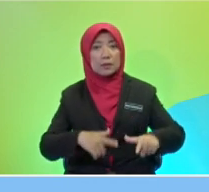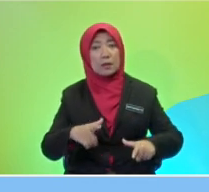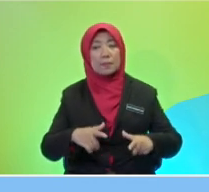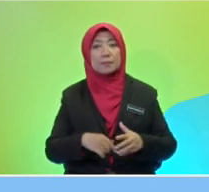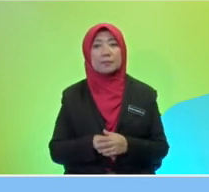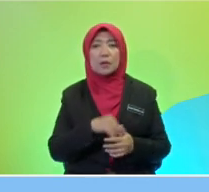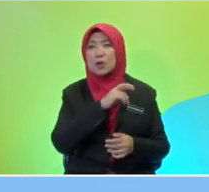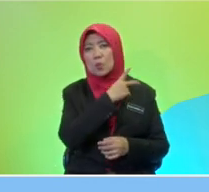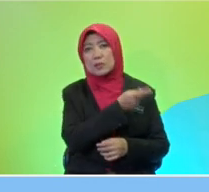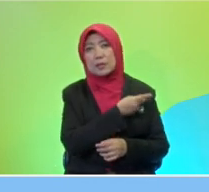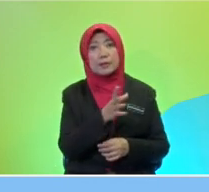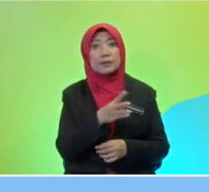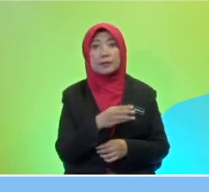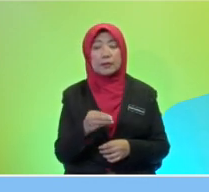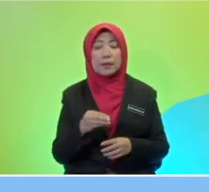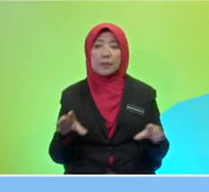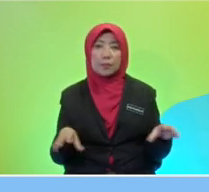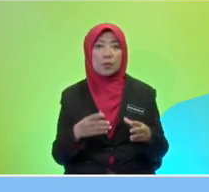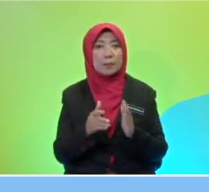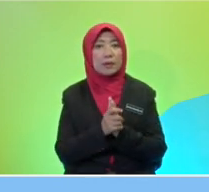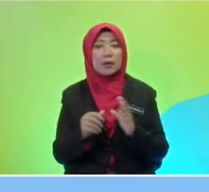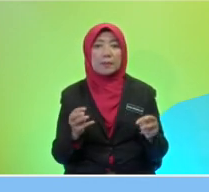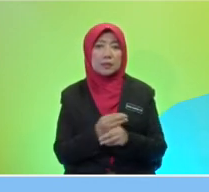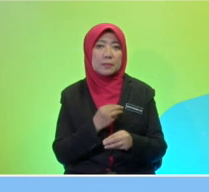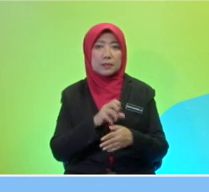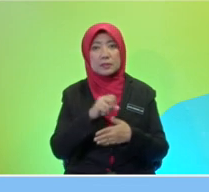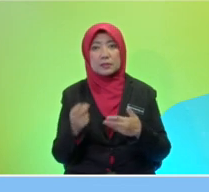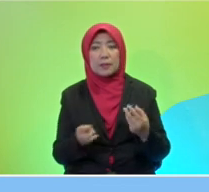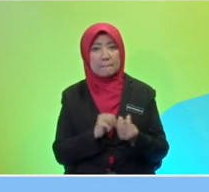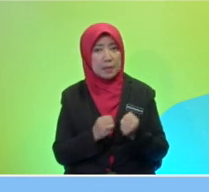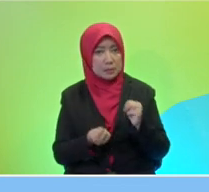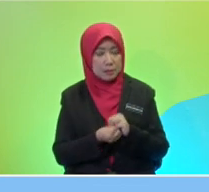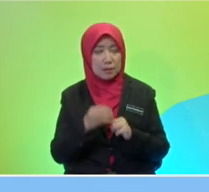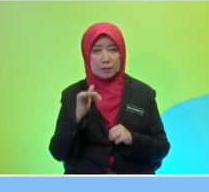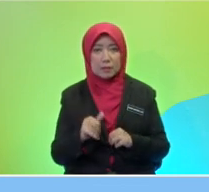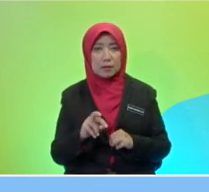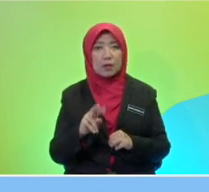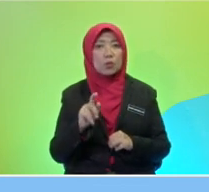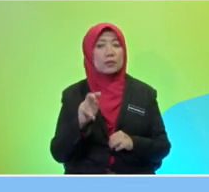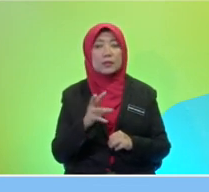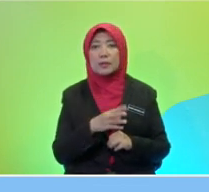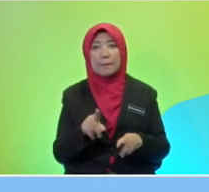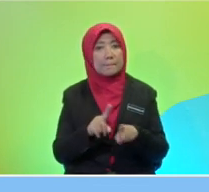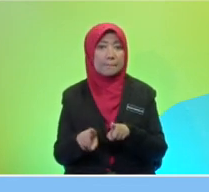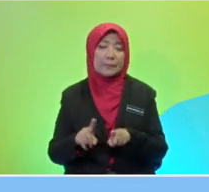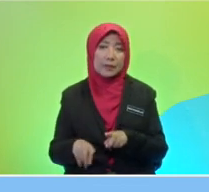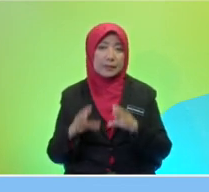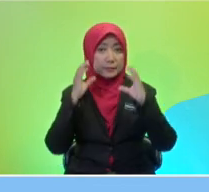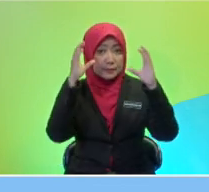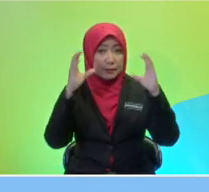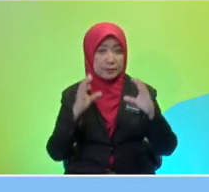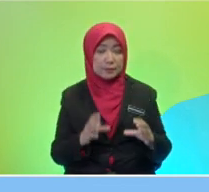menguasai dan mengaplikasi pengetahuan dan kamera dalam menyelesaikan masalah harian yang rutin dengan berbagai strategi dan kaidah